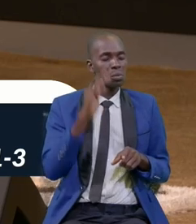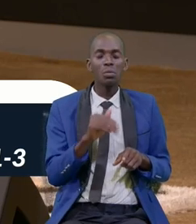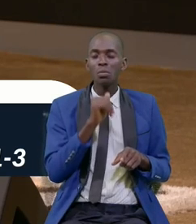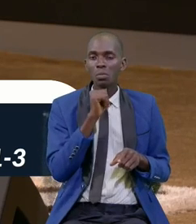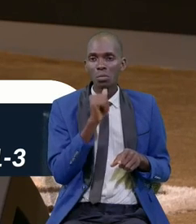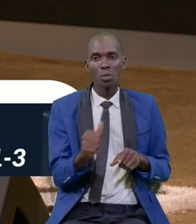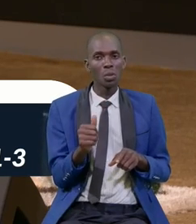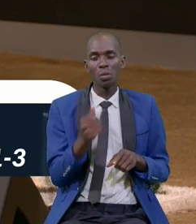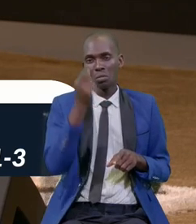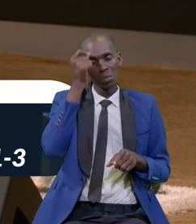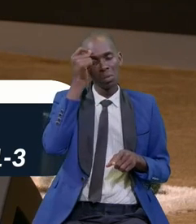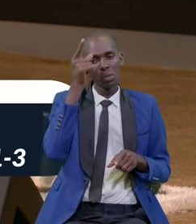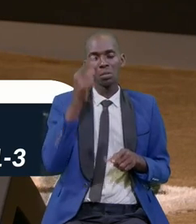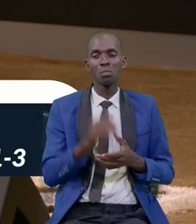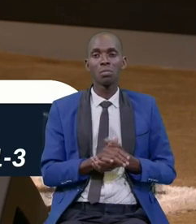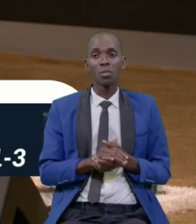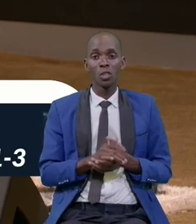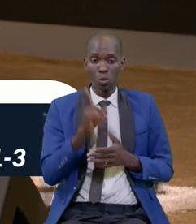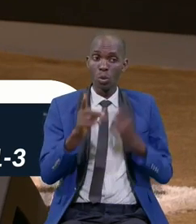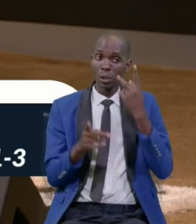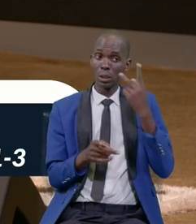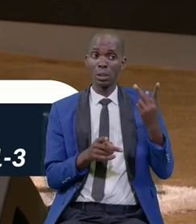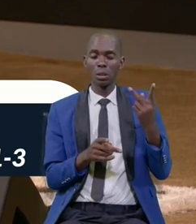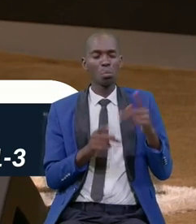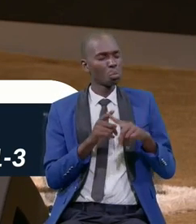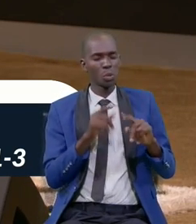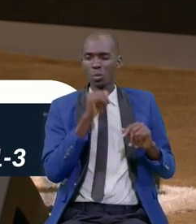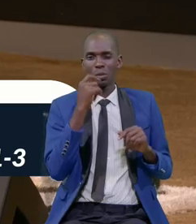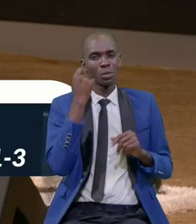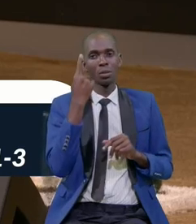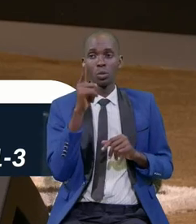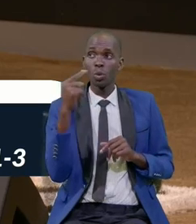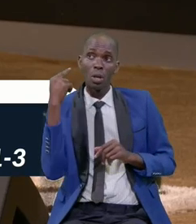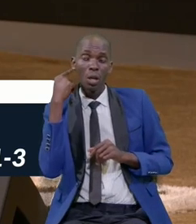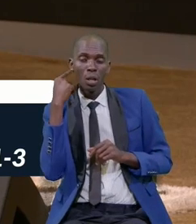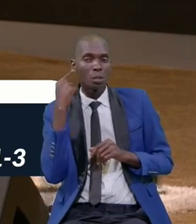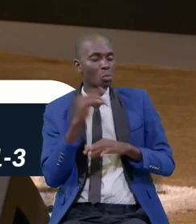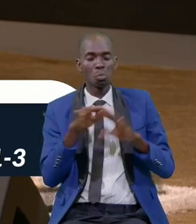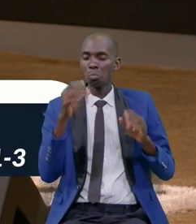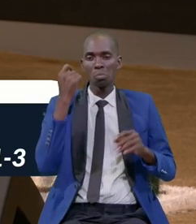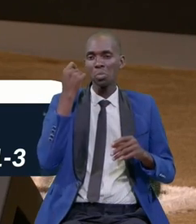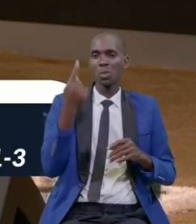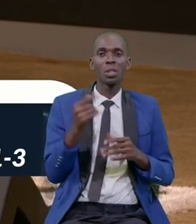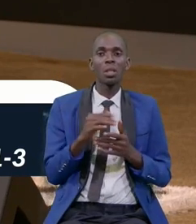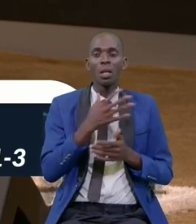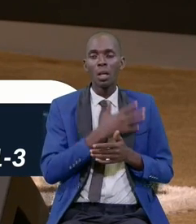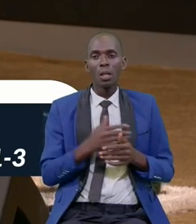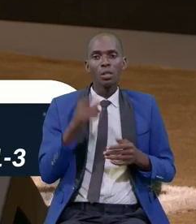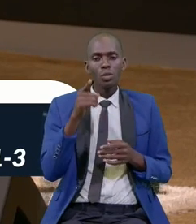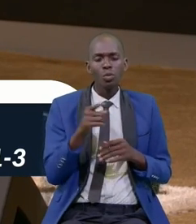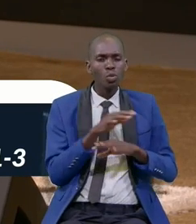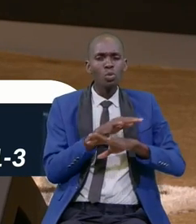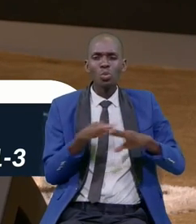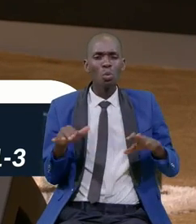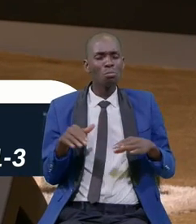ne verrez point. » Vous voyez, mais... Et vous entendez, mais vous ne comprenez pas.